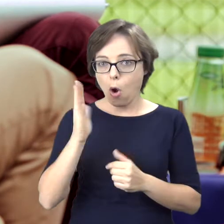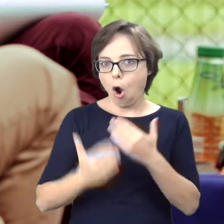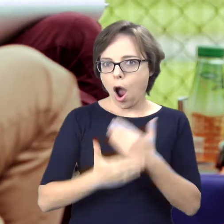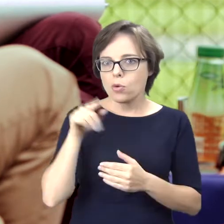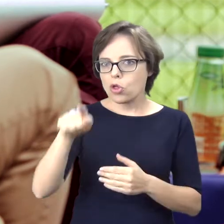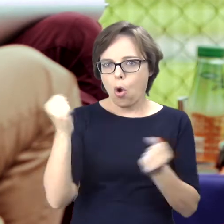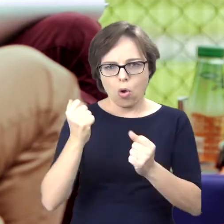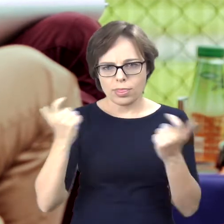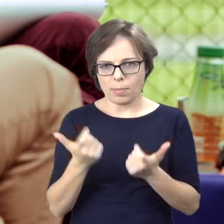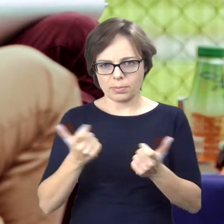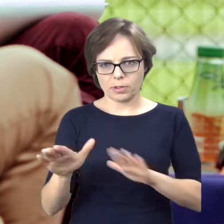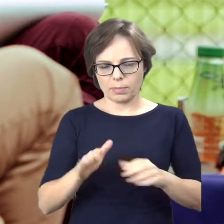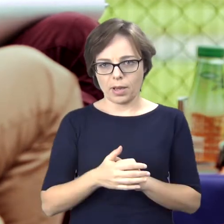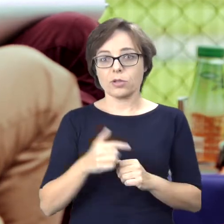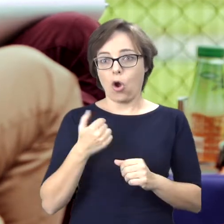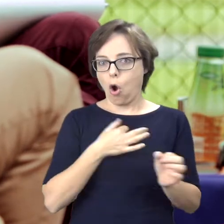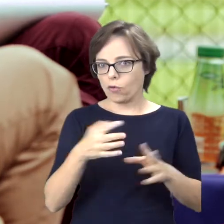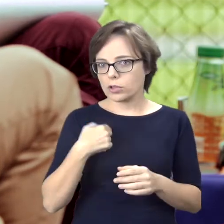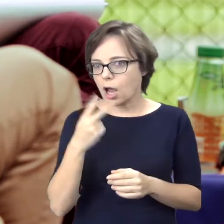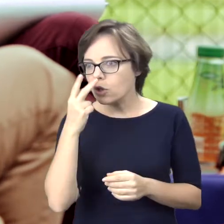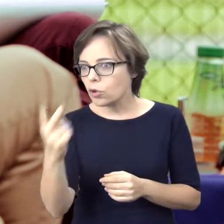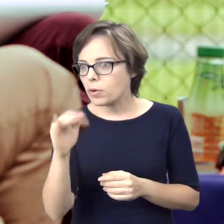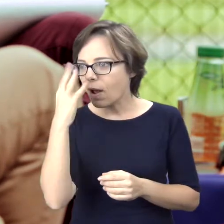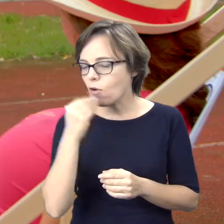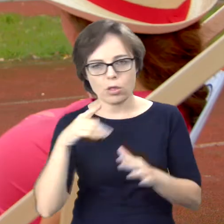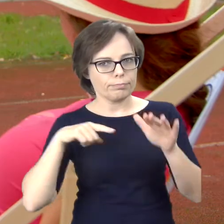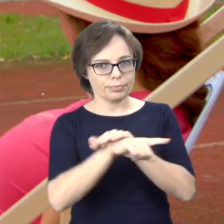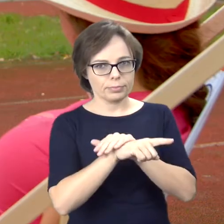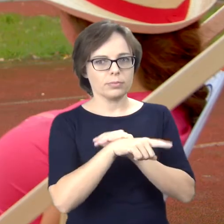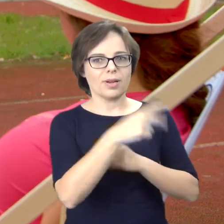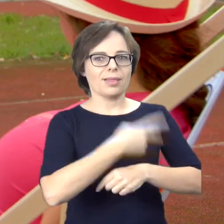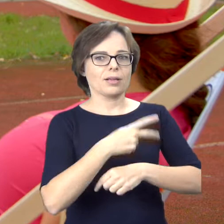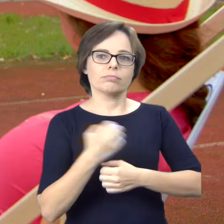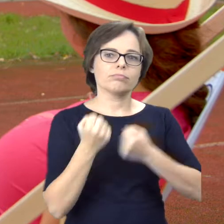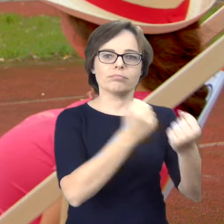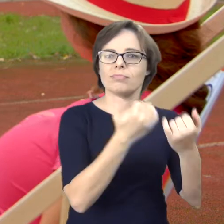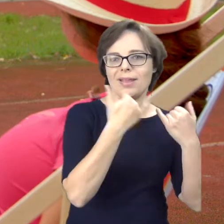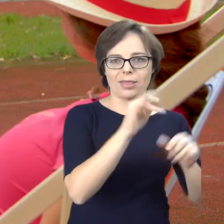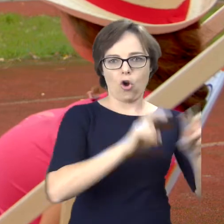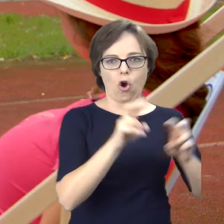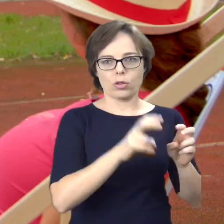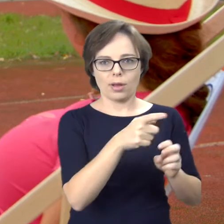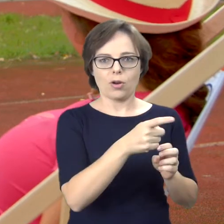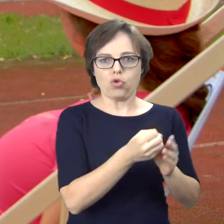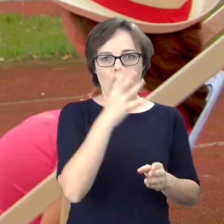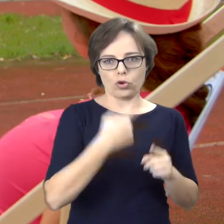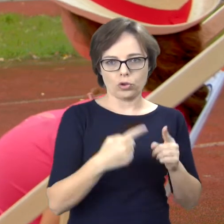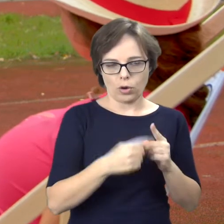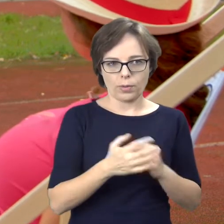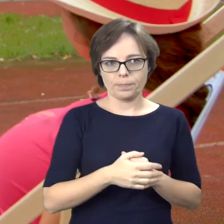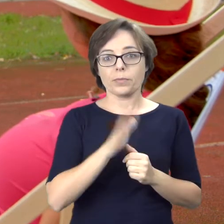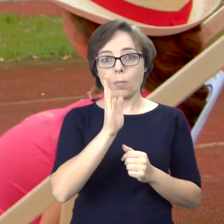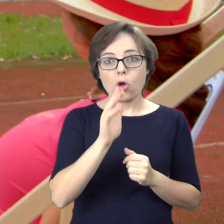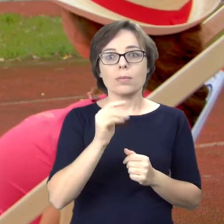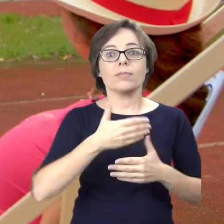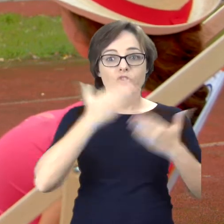to było najbardziej niebezpieczne miejsce. Oczywiście ja wszedłem, zobaczyłem, jak to wygląda i wyszedłem stamtąd. Zabrał mnie do jakiegoś droższego hotelu, do innej dzielnicy i za dnia wróciłem wymienić pieniądze na granicę